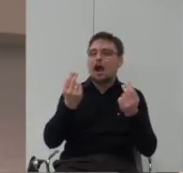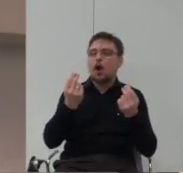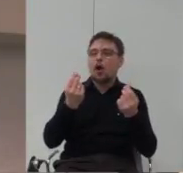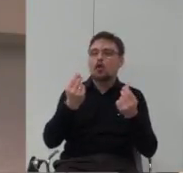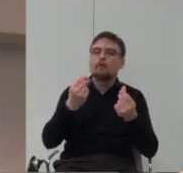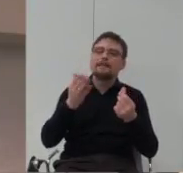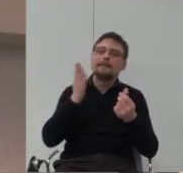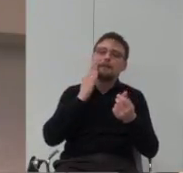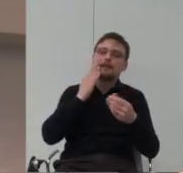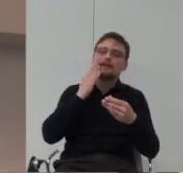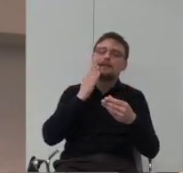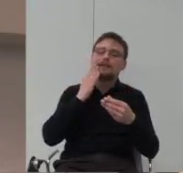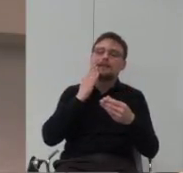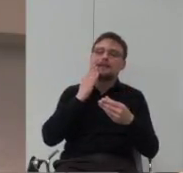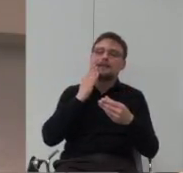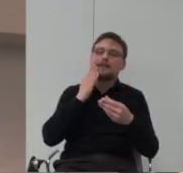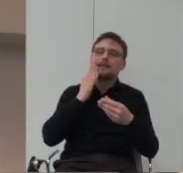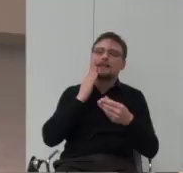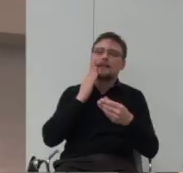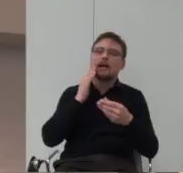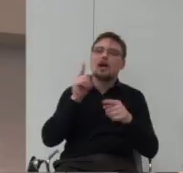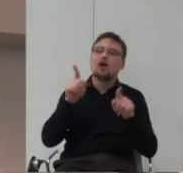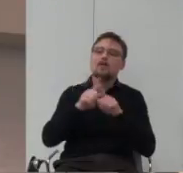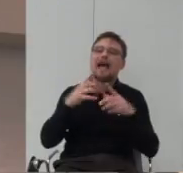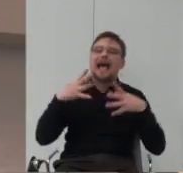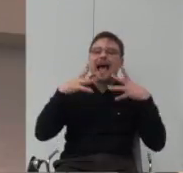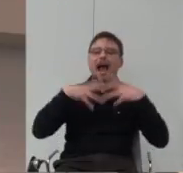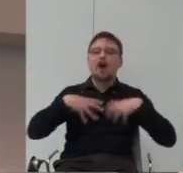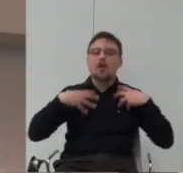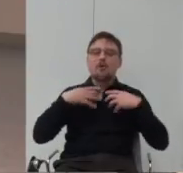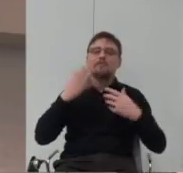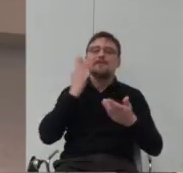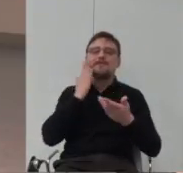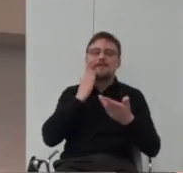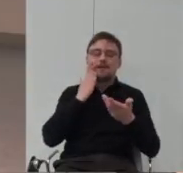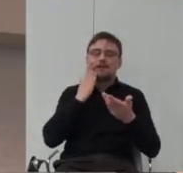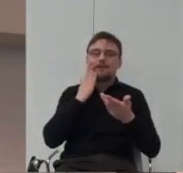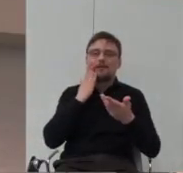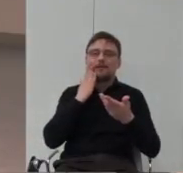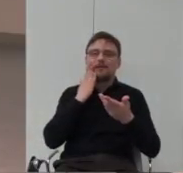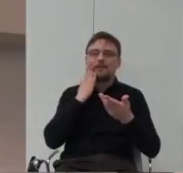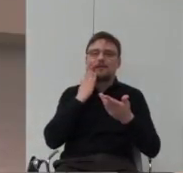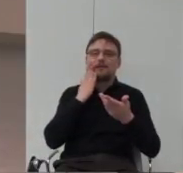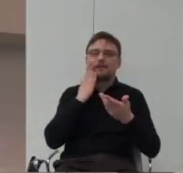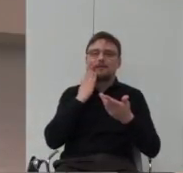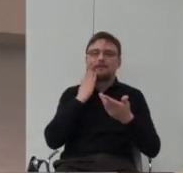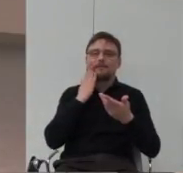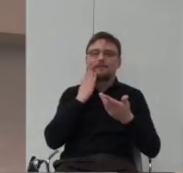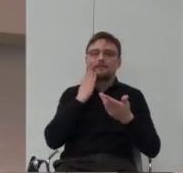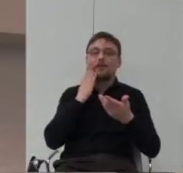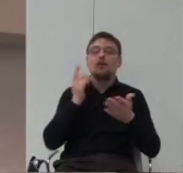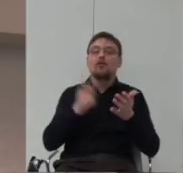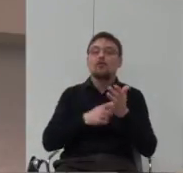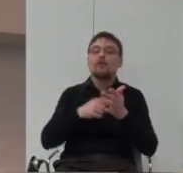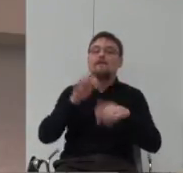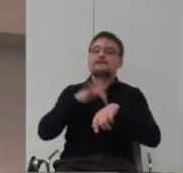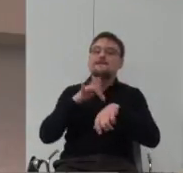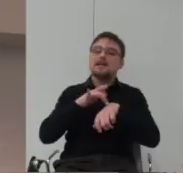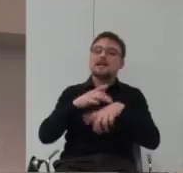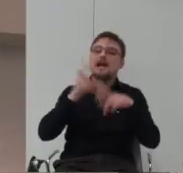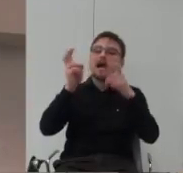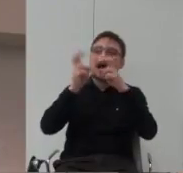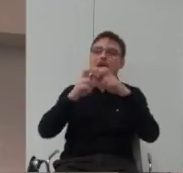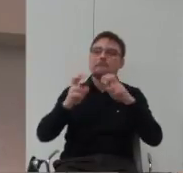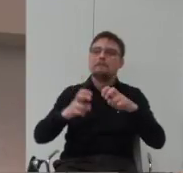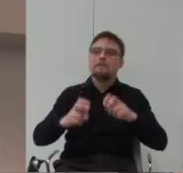dowcipnego, do takiej ekonomii zamieszkiwania i ekonomii, ekologii